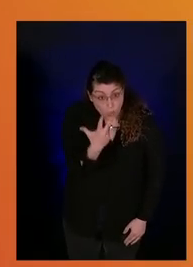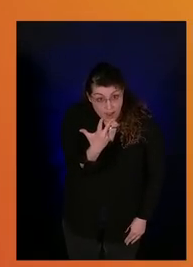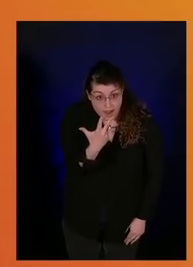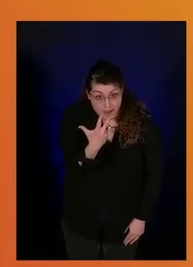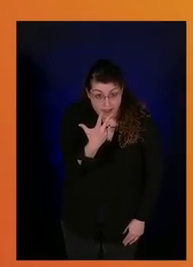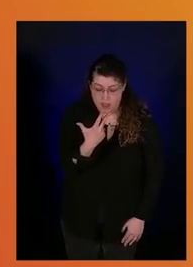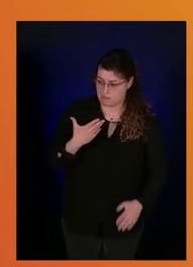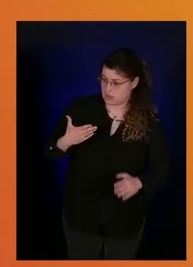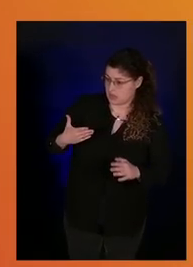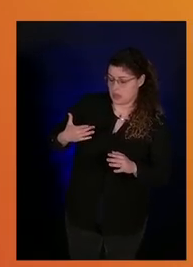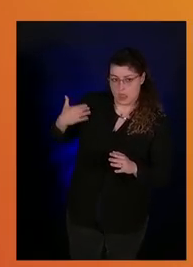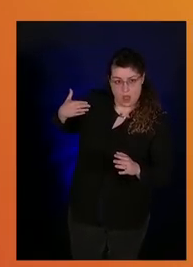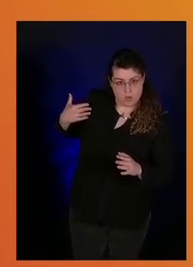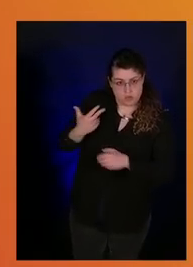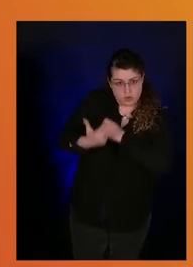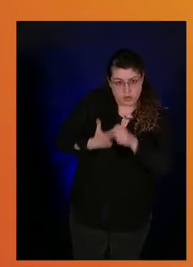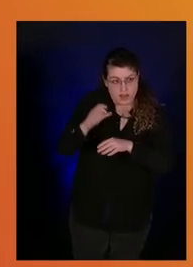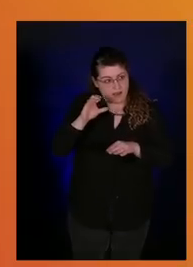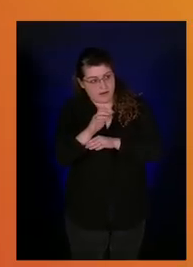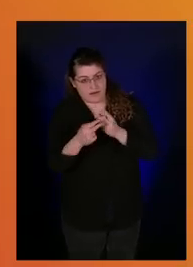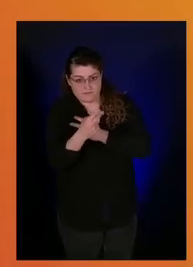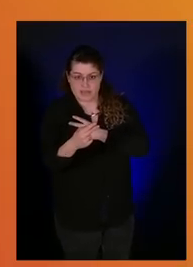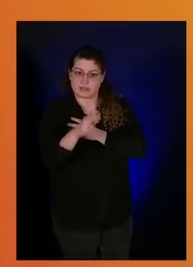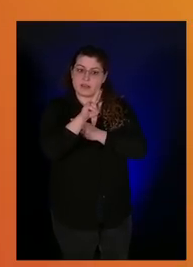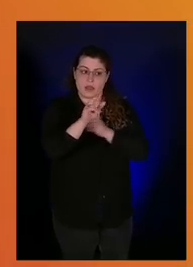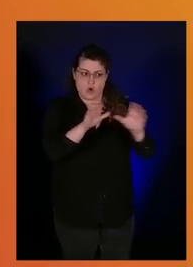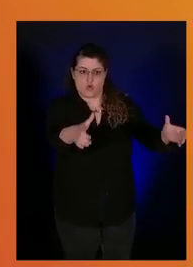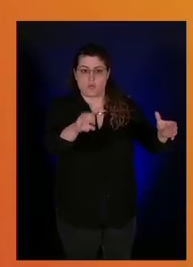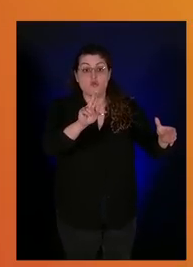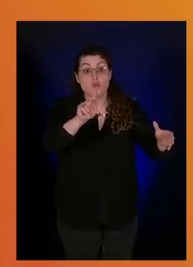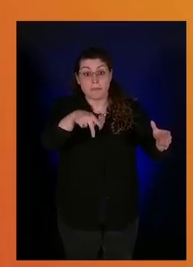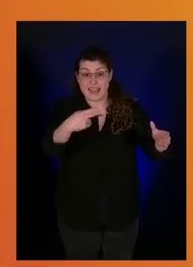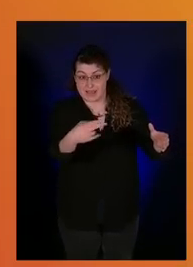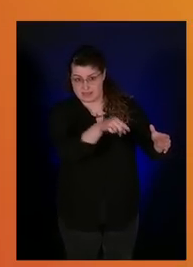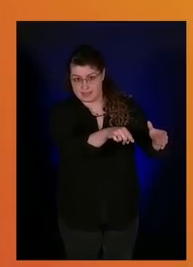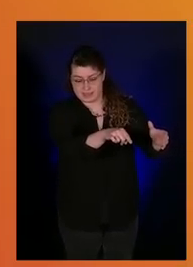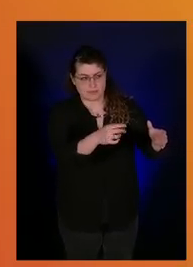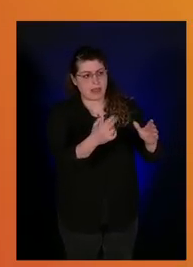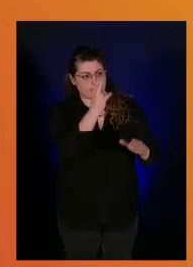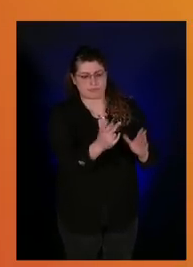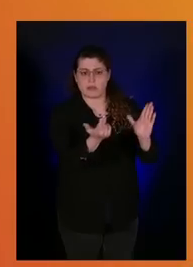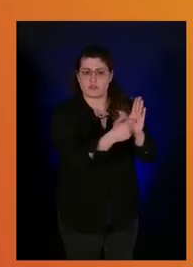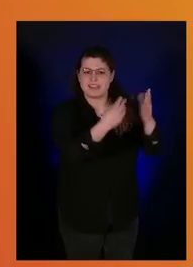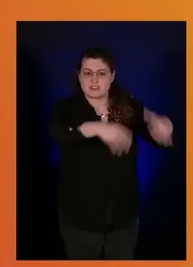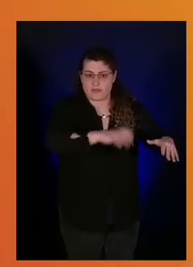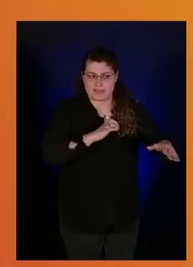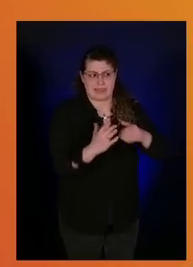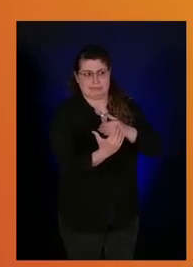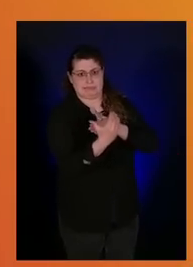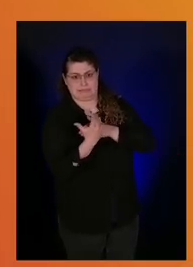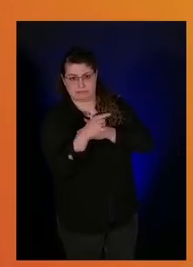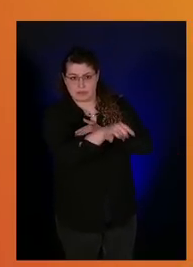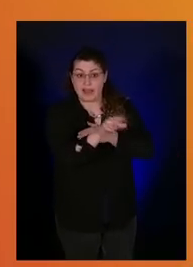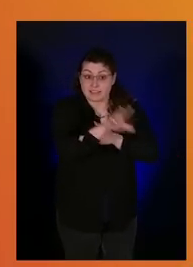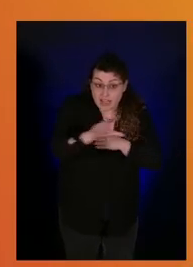quand même affronté un groupe mondial qui s'appelle UPM, qui avait quand même décidé, dès le 10 septembre 2019, de la ferrailler. Ils l'ont écrit comme ça,